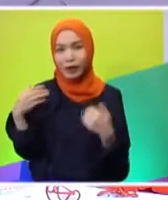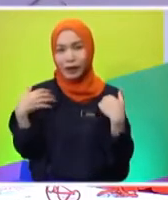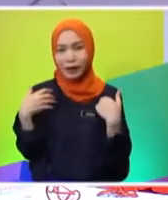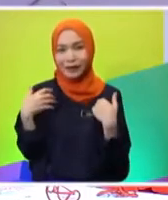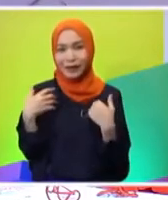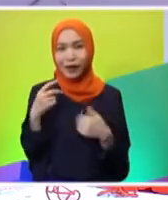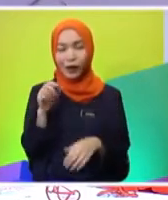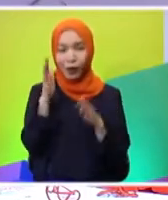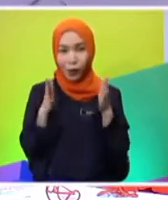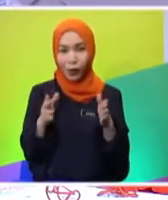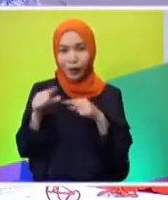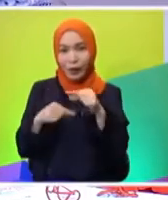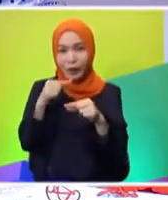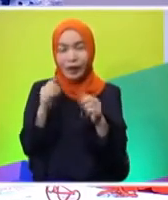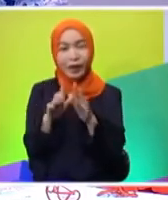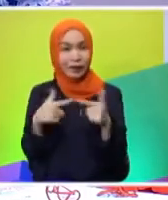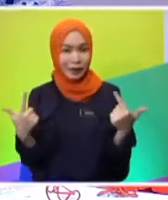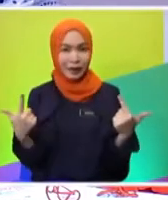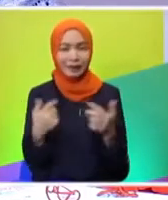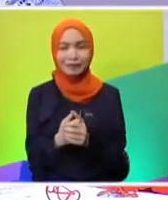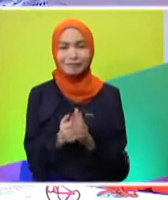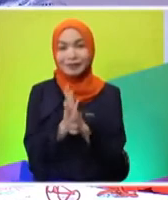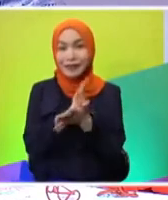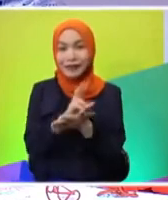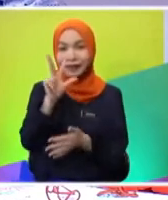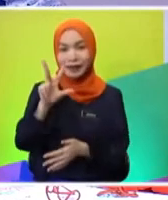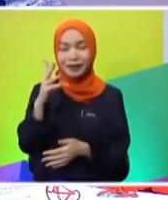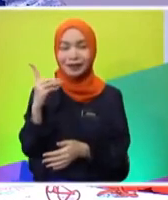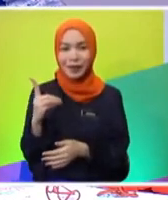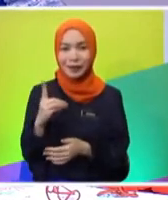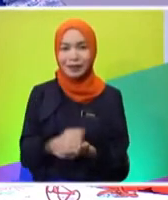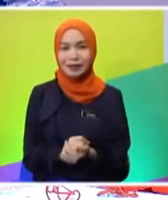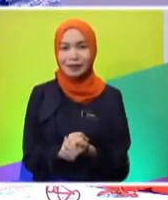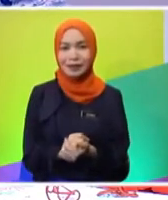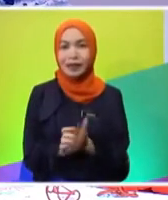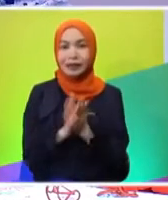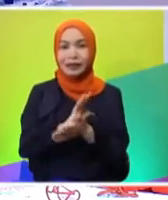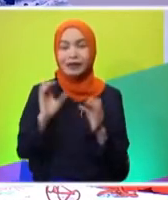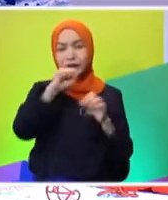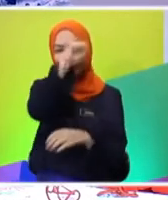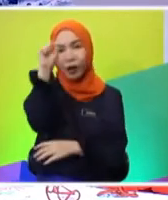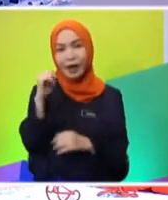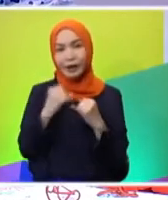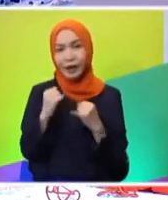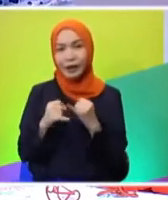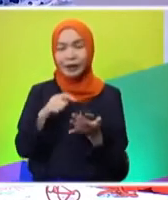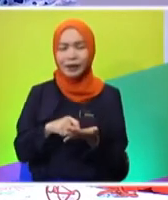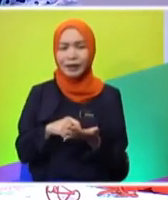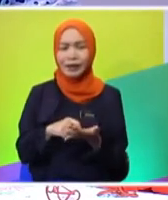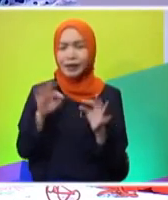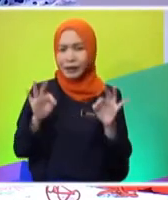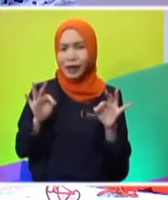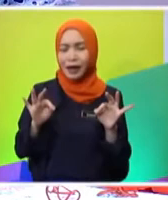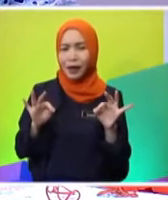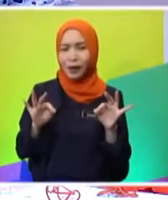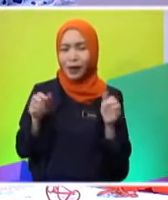dimensi dana soalnya terakhir ya akhirnya suami terakhirnya sekiranya nah pandangan dinas di Andaikata Tugu